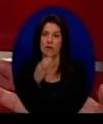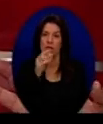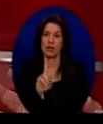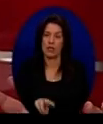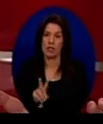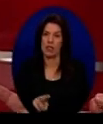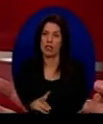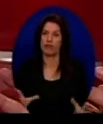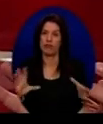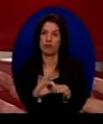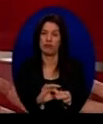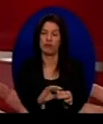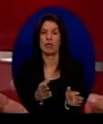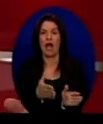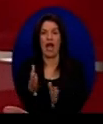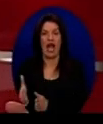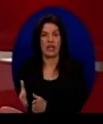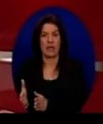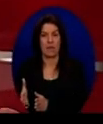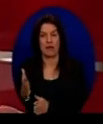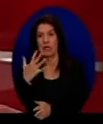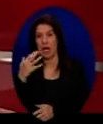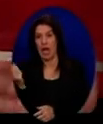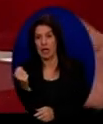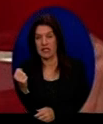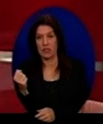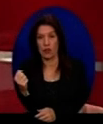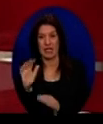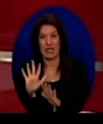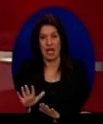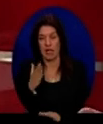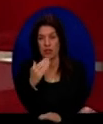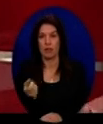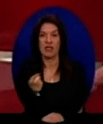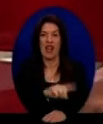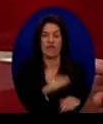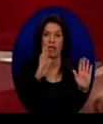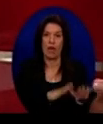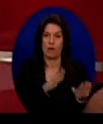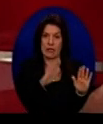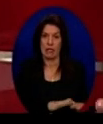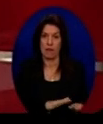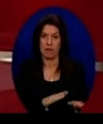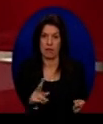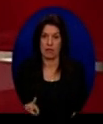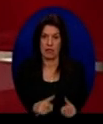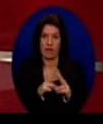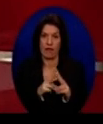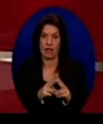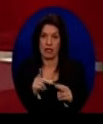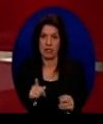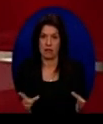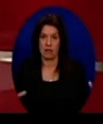הימין הקיצוני האנטישמי, אולי השמאל הקיצוני גם, לבין המוסלמים בצרפת? בסוף זה מתחבר לאותה